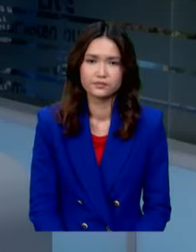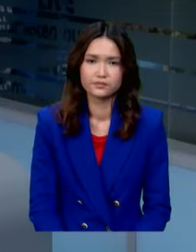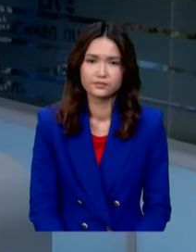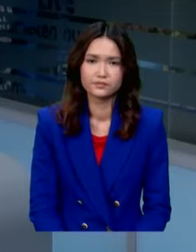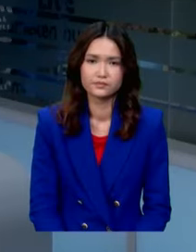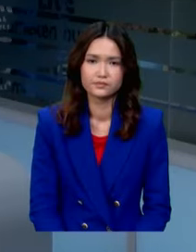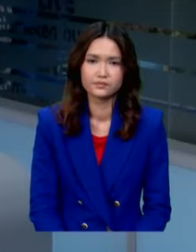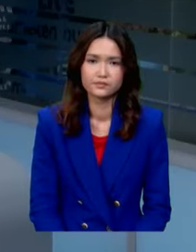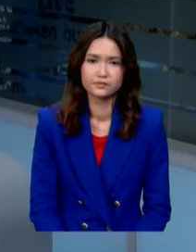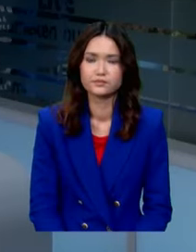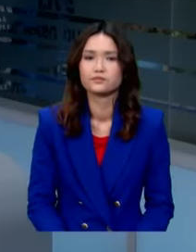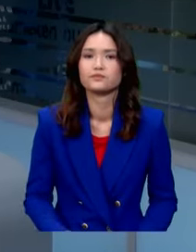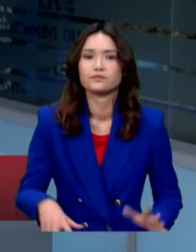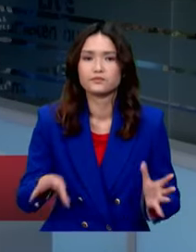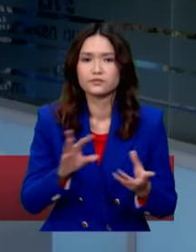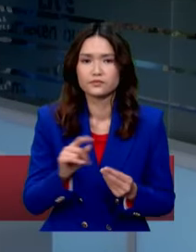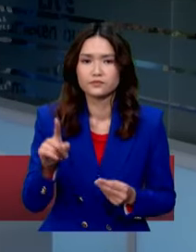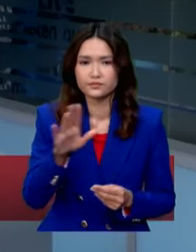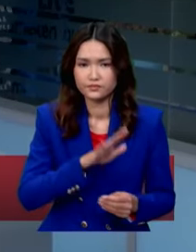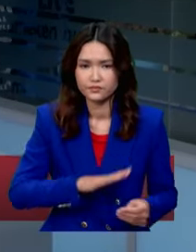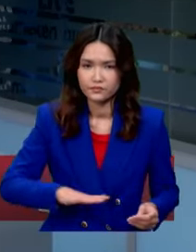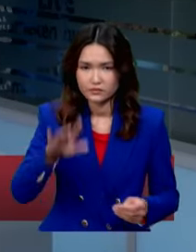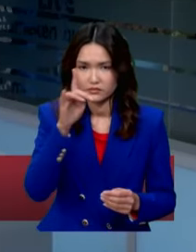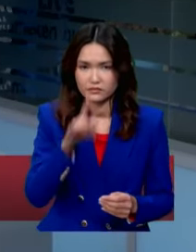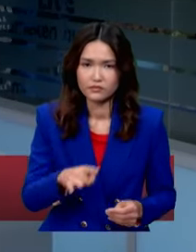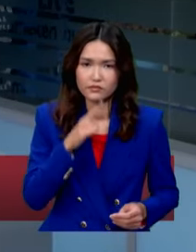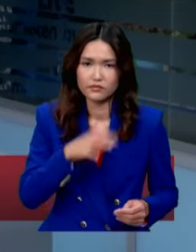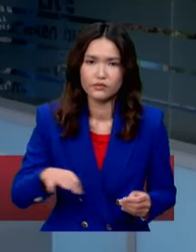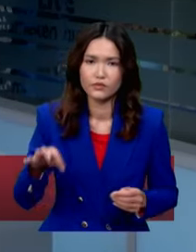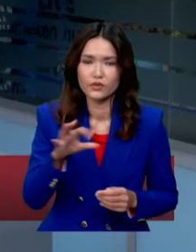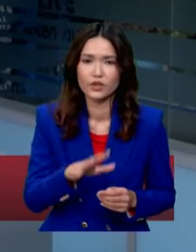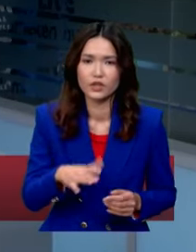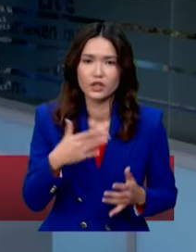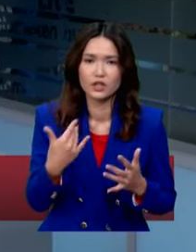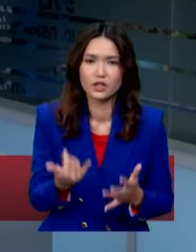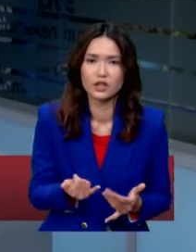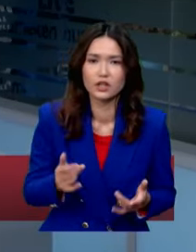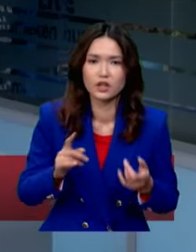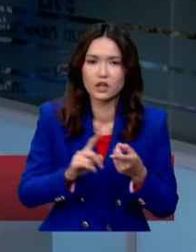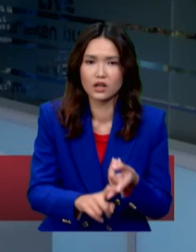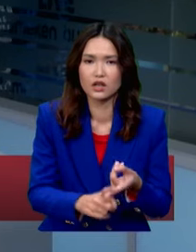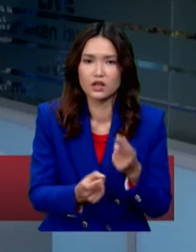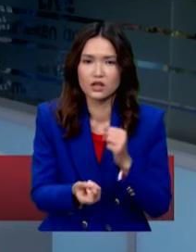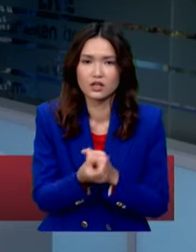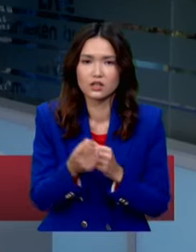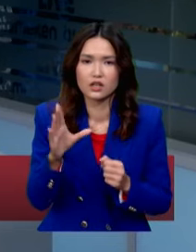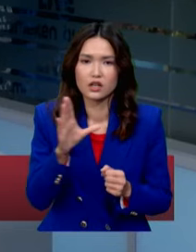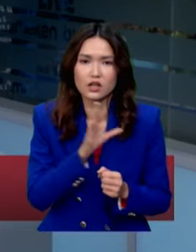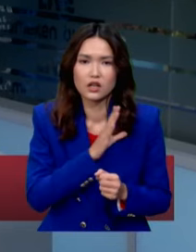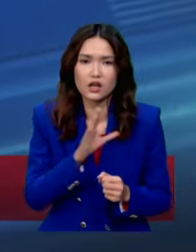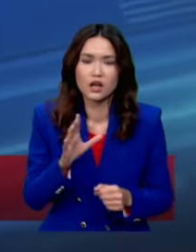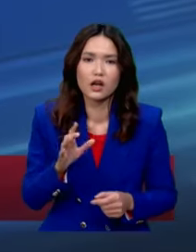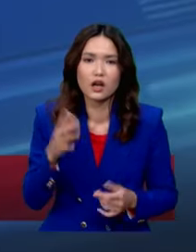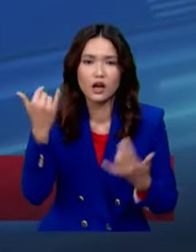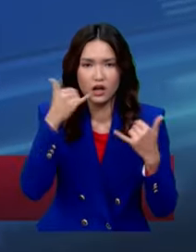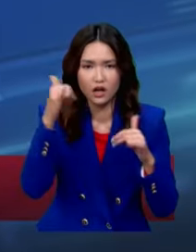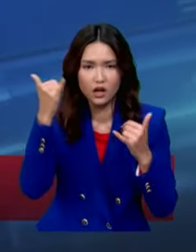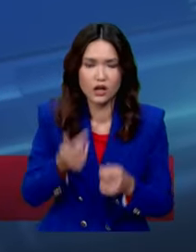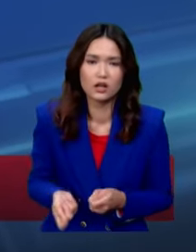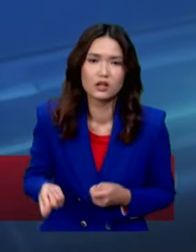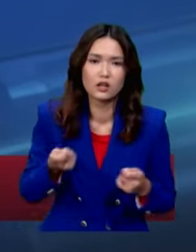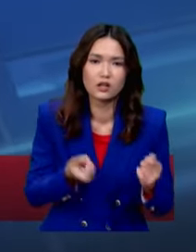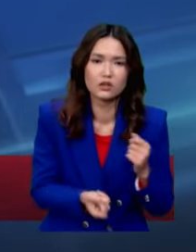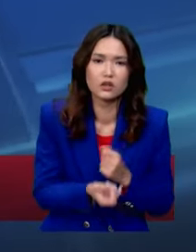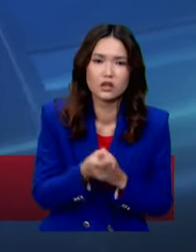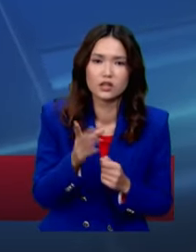В селе Жаңақазан Западно-Казахстанской области санврачи обследуют животных на наличие сибирской язвы. Отсюда привезли зараженную корову на один из